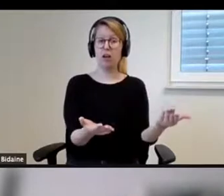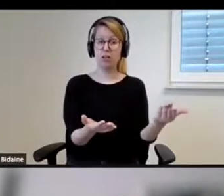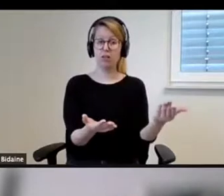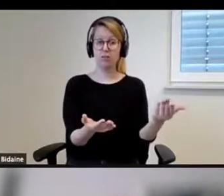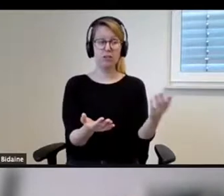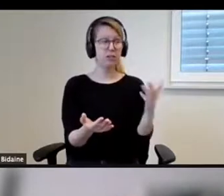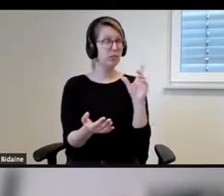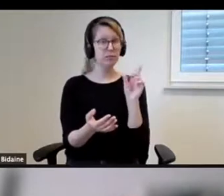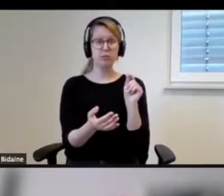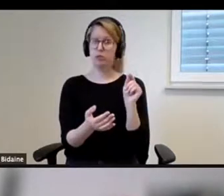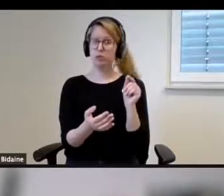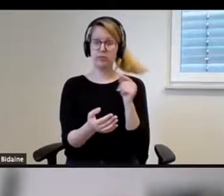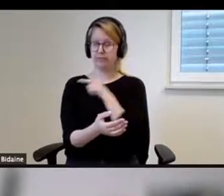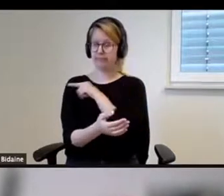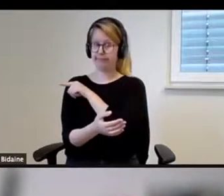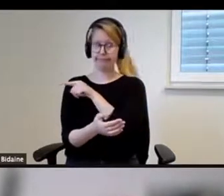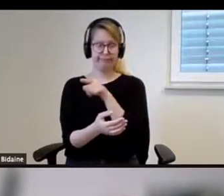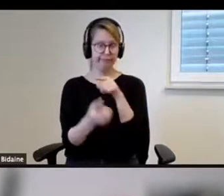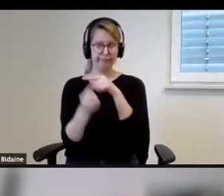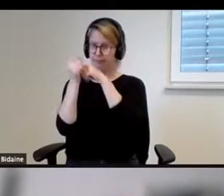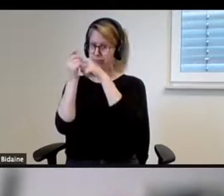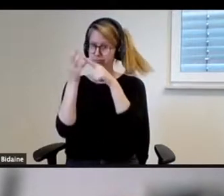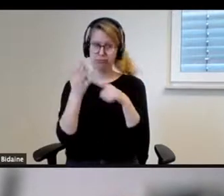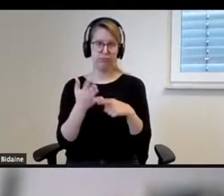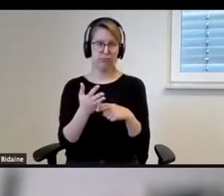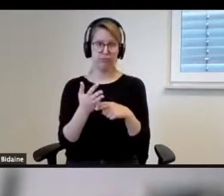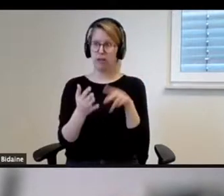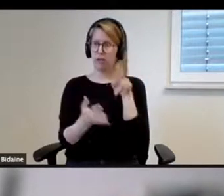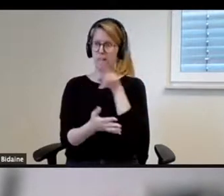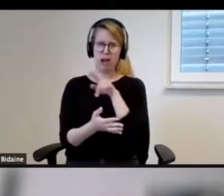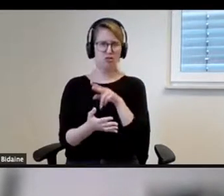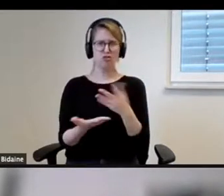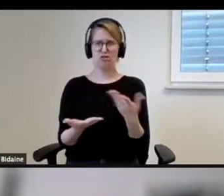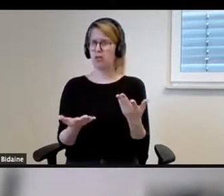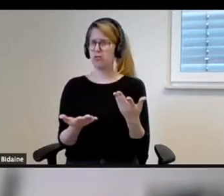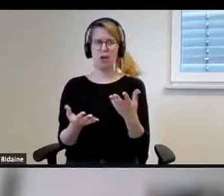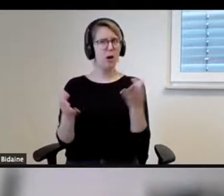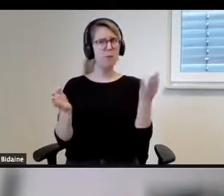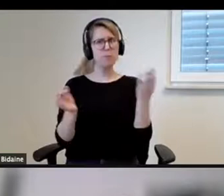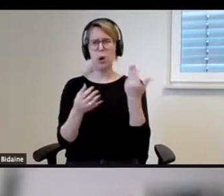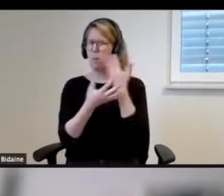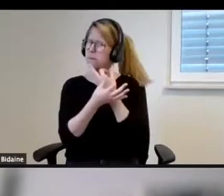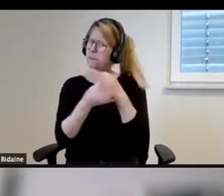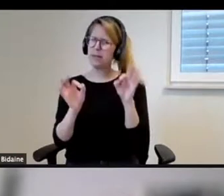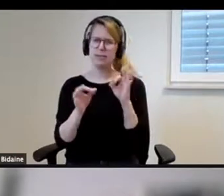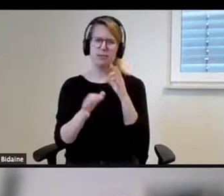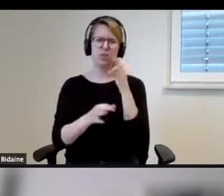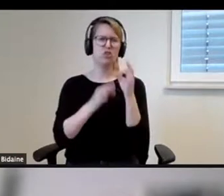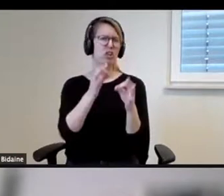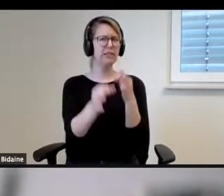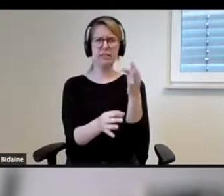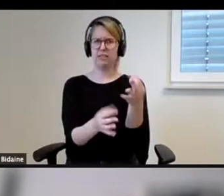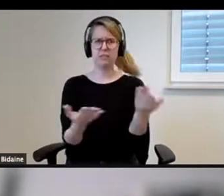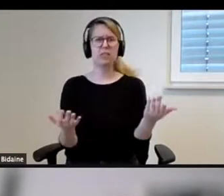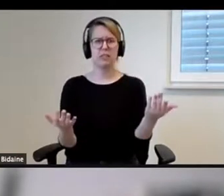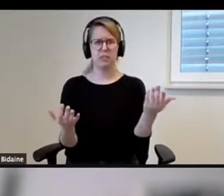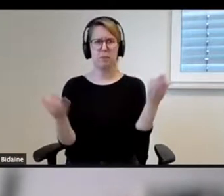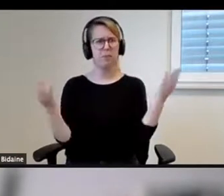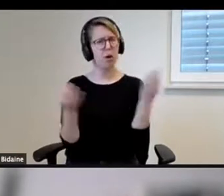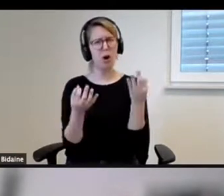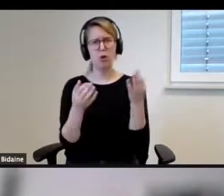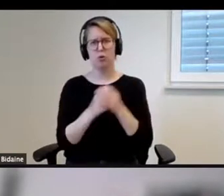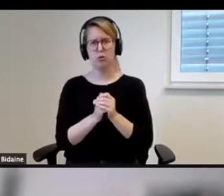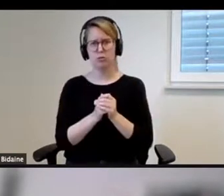stratégie pour les personnes ayant un handicap. C'est déjà la deuxième. Vous savez qu'en 2011, il y a eu